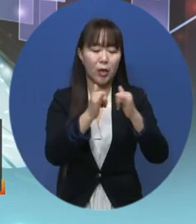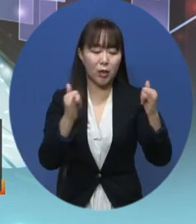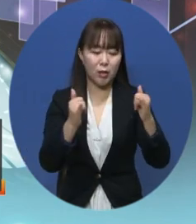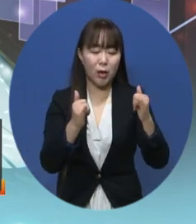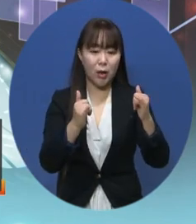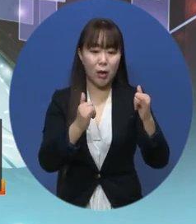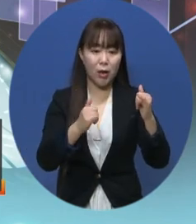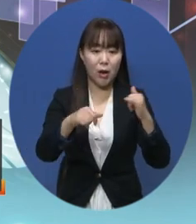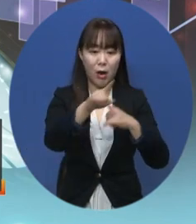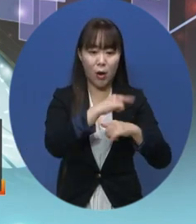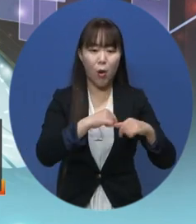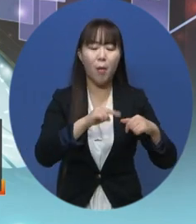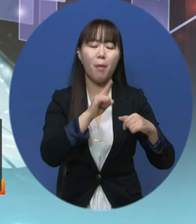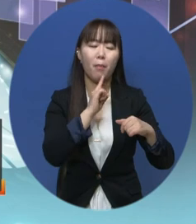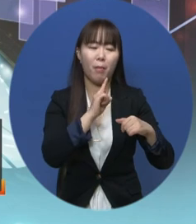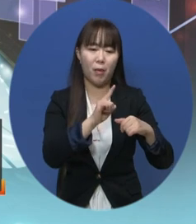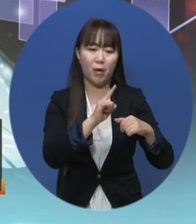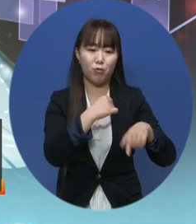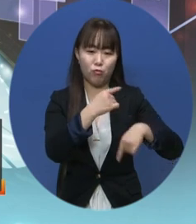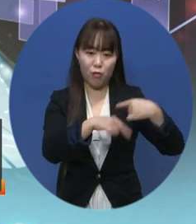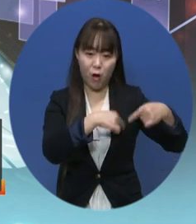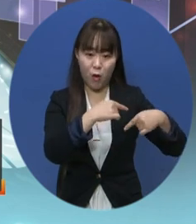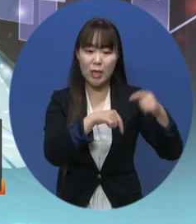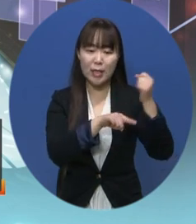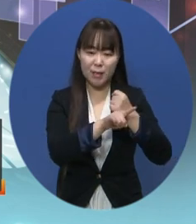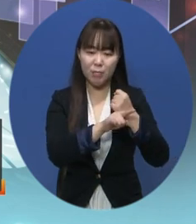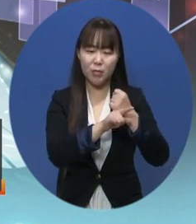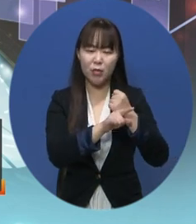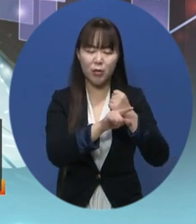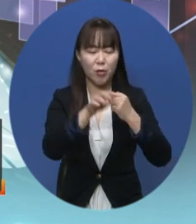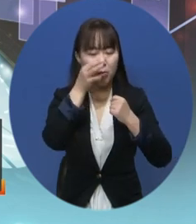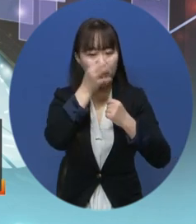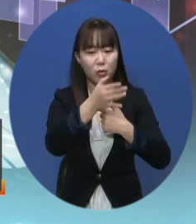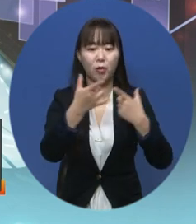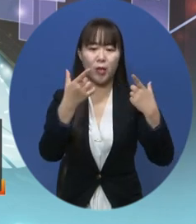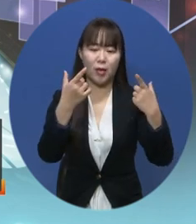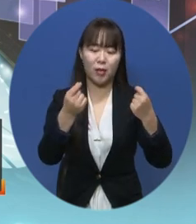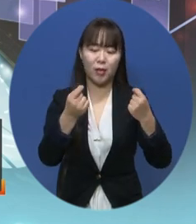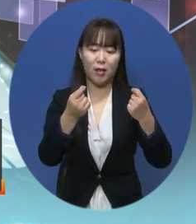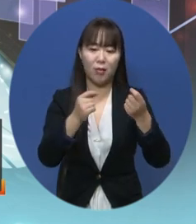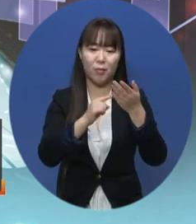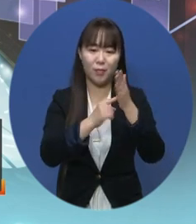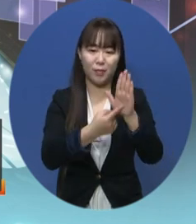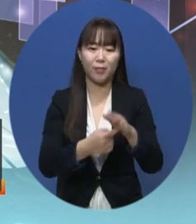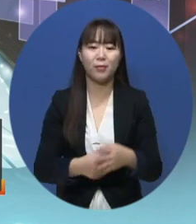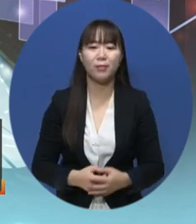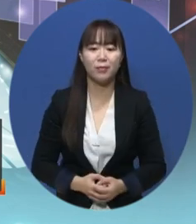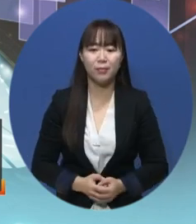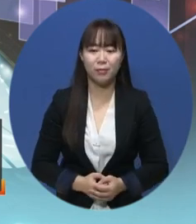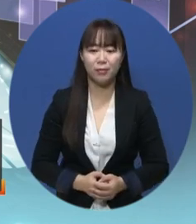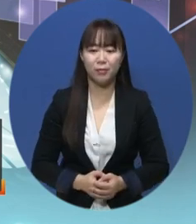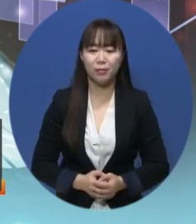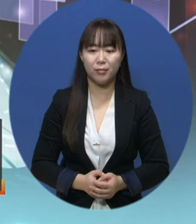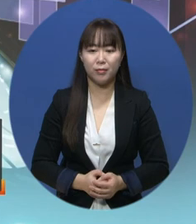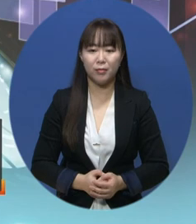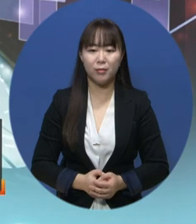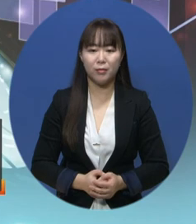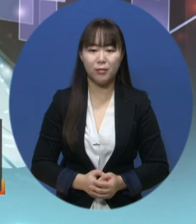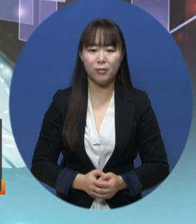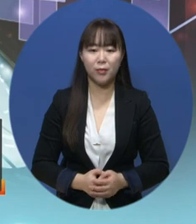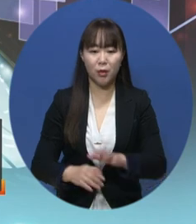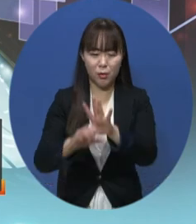농인들의 공용어로 큰 의미를 부여하게 된 것이라고 강조했습니다.